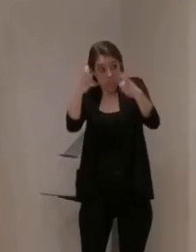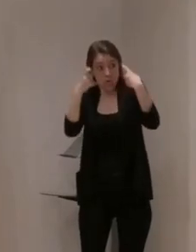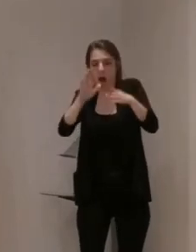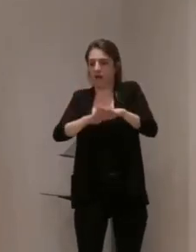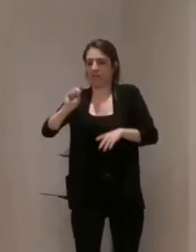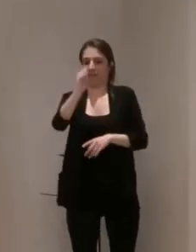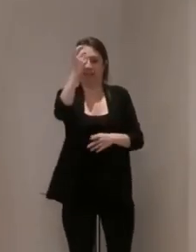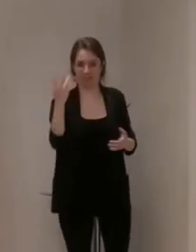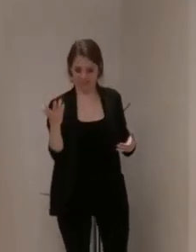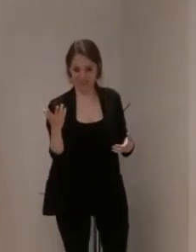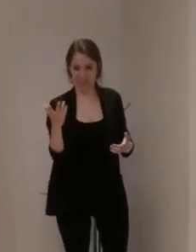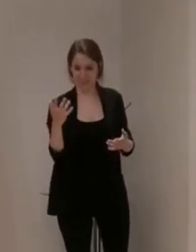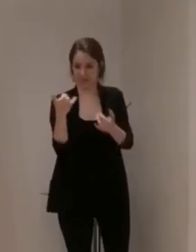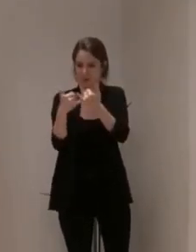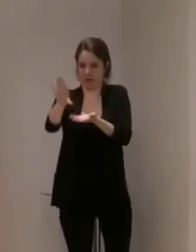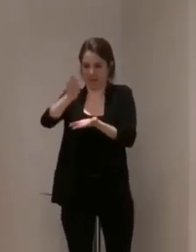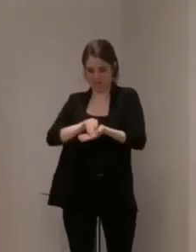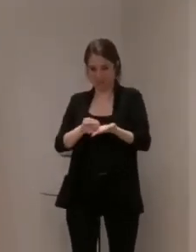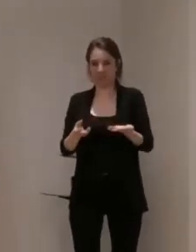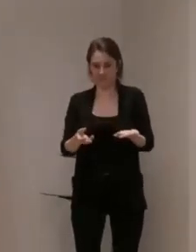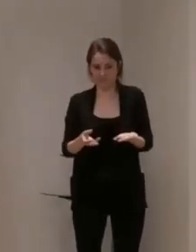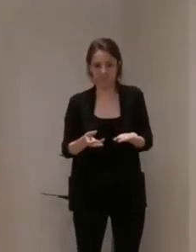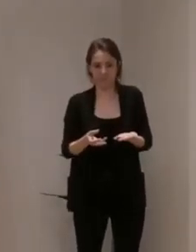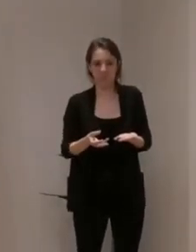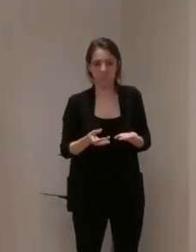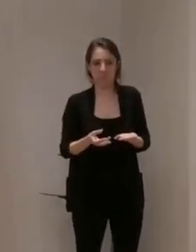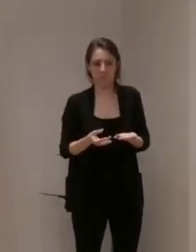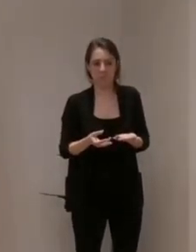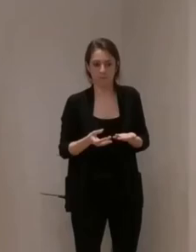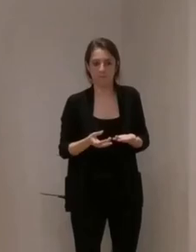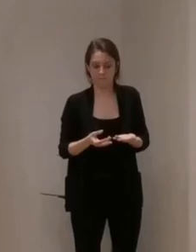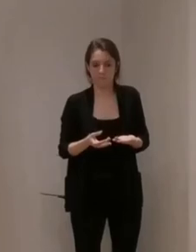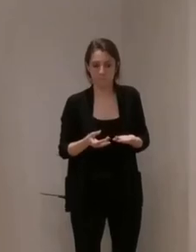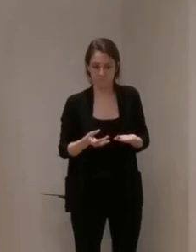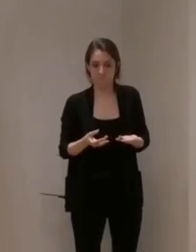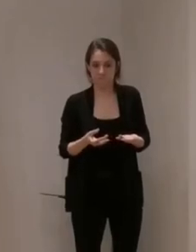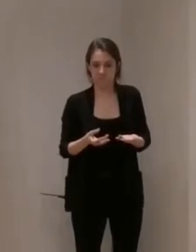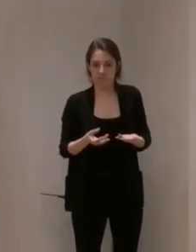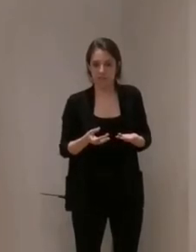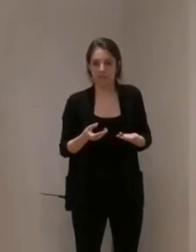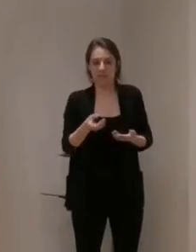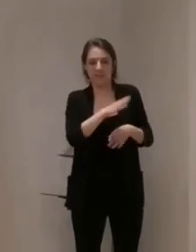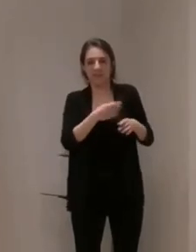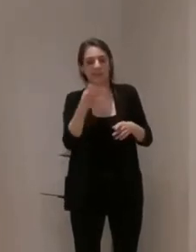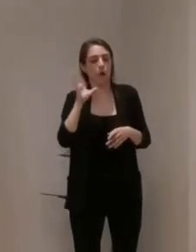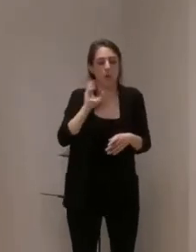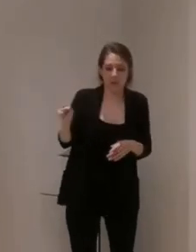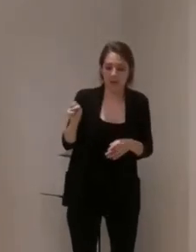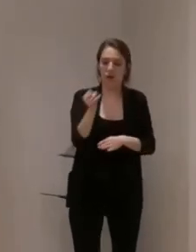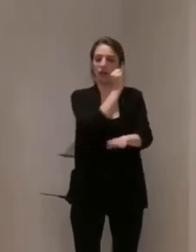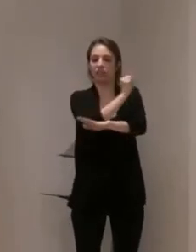aconsegueixes moltes coses. Després, doncs, això, el govern, les